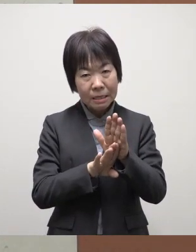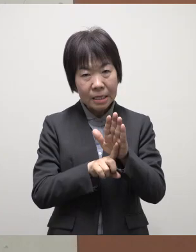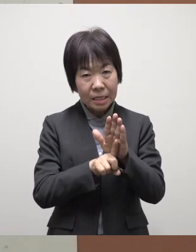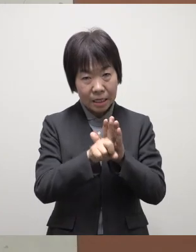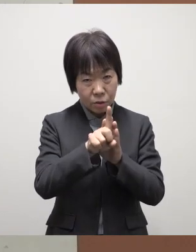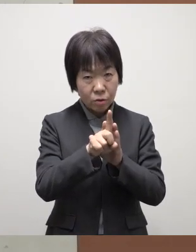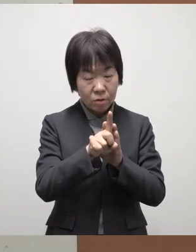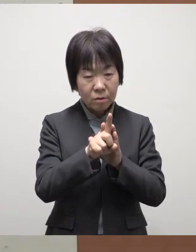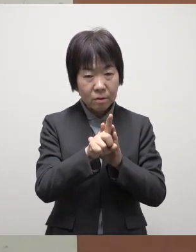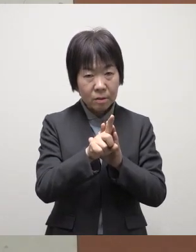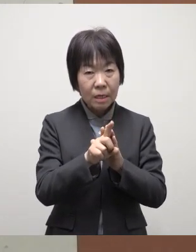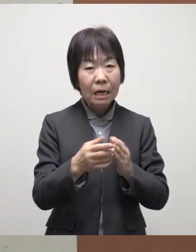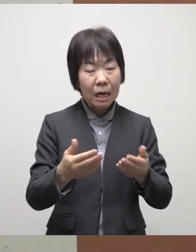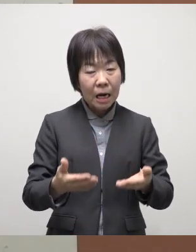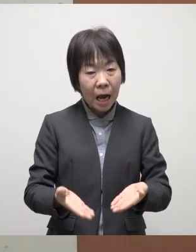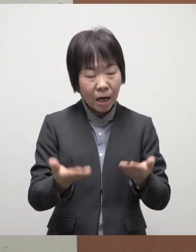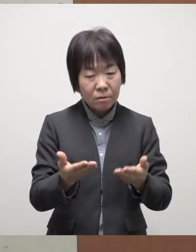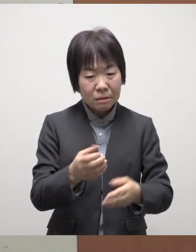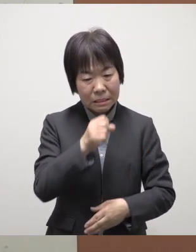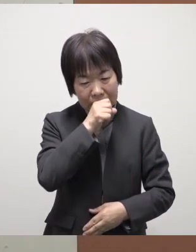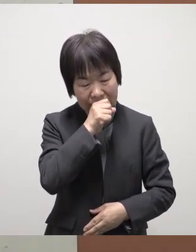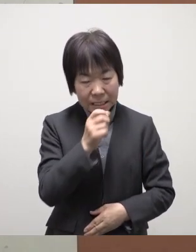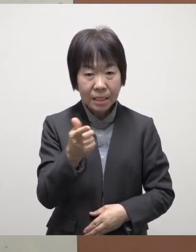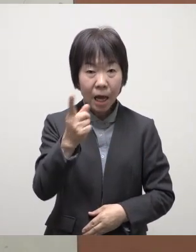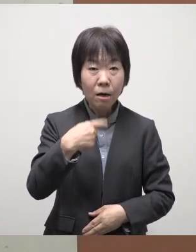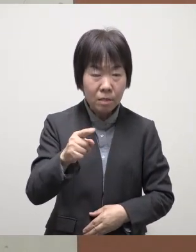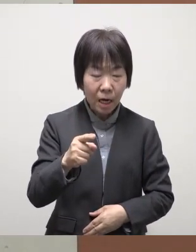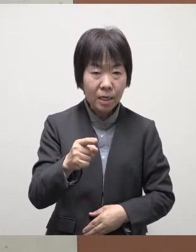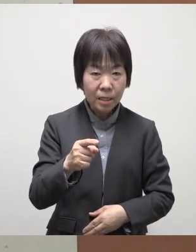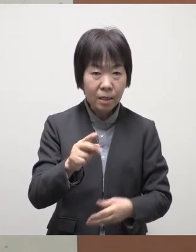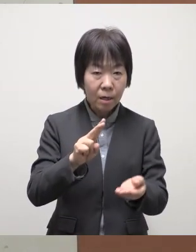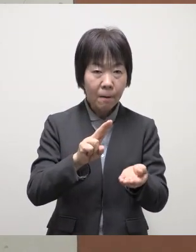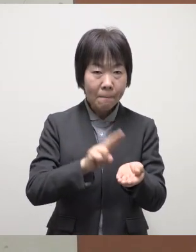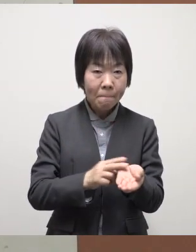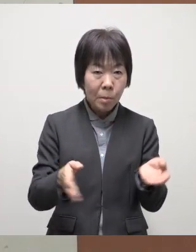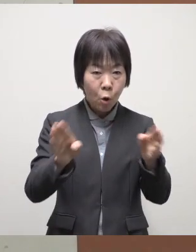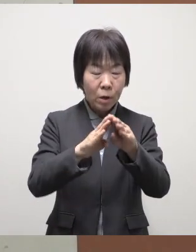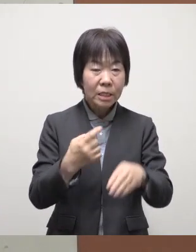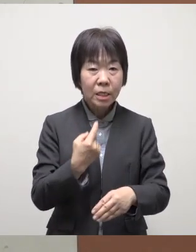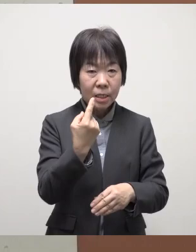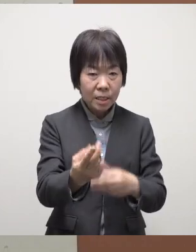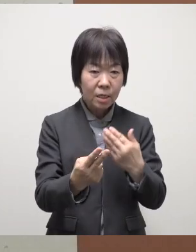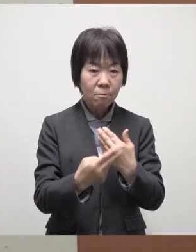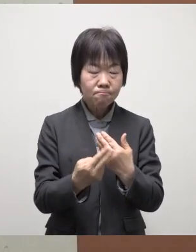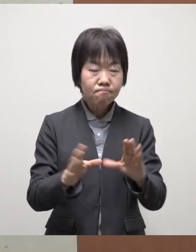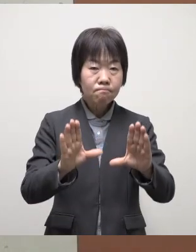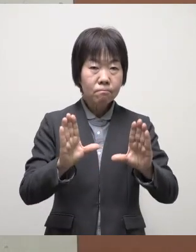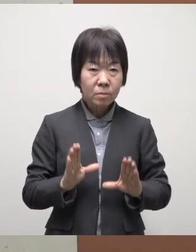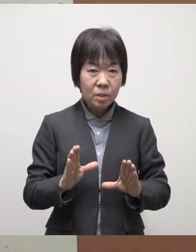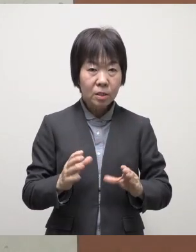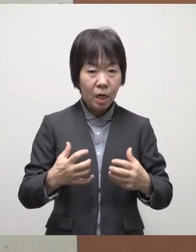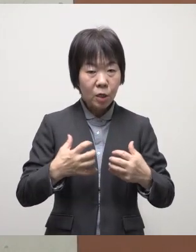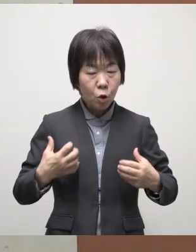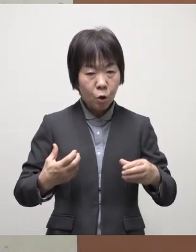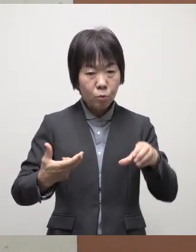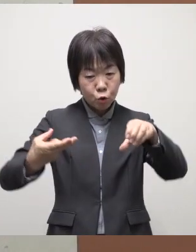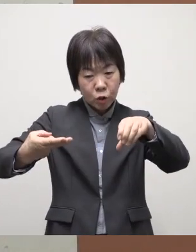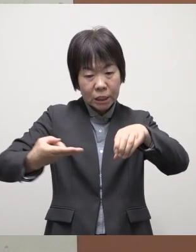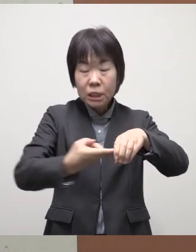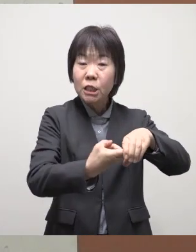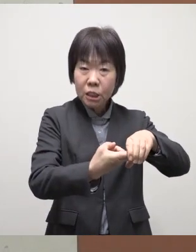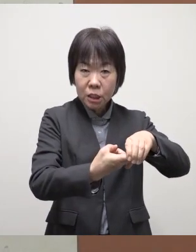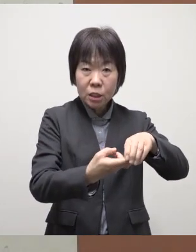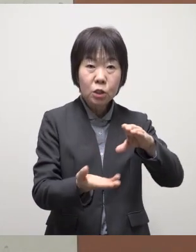咳痰があり医療機関を再度受診し胸部 ct 上で